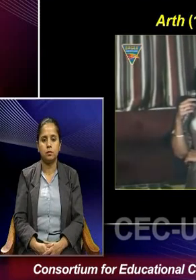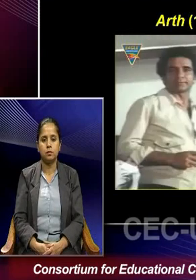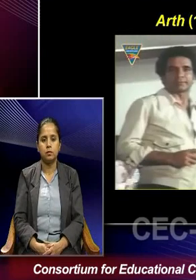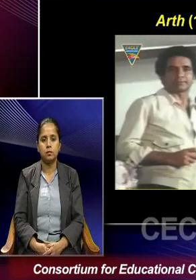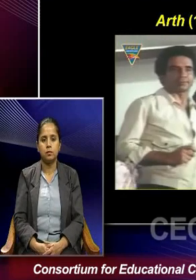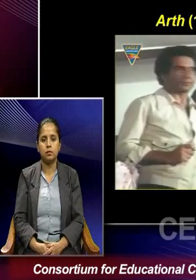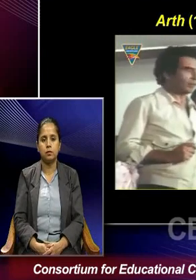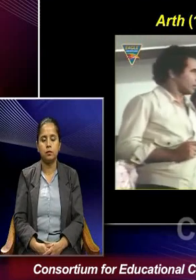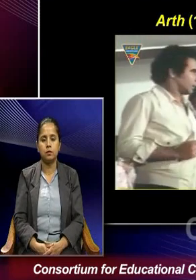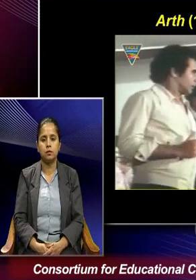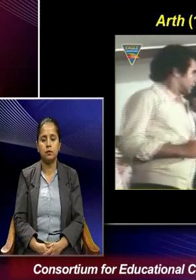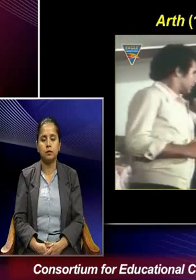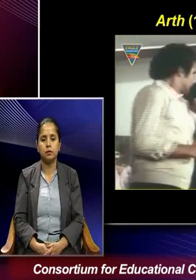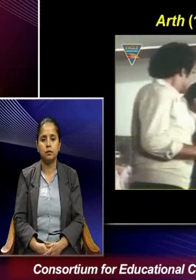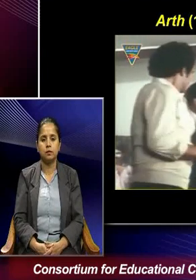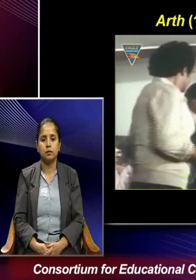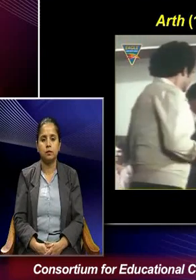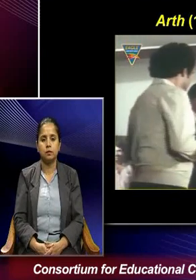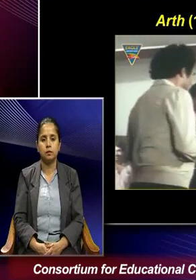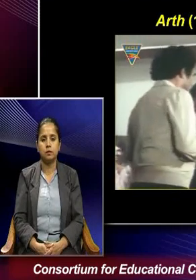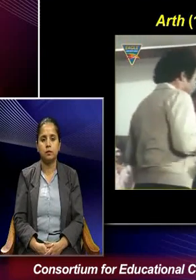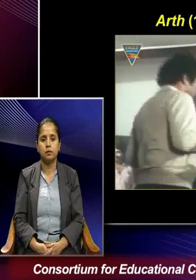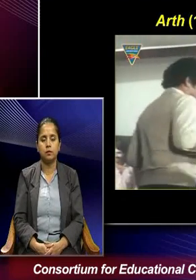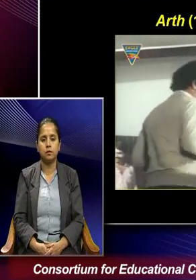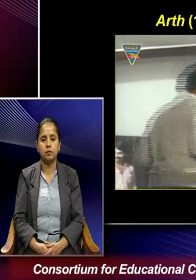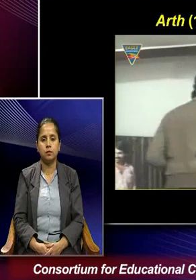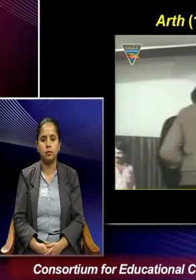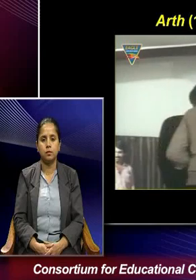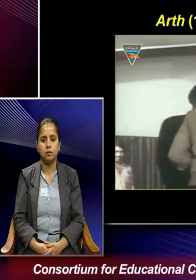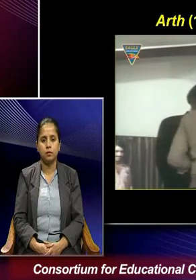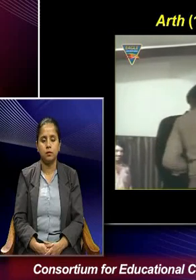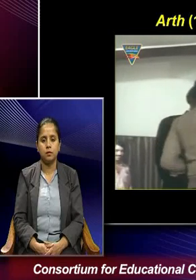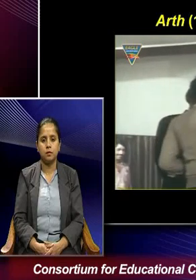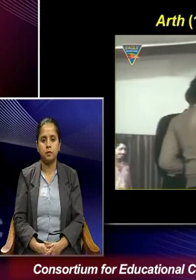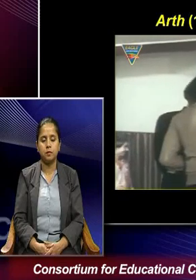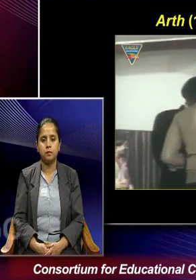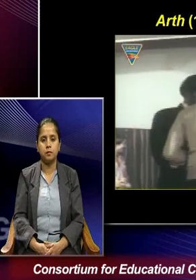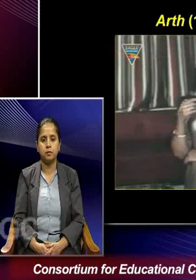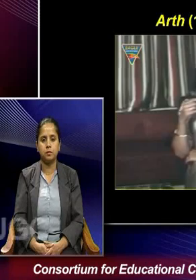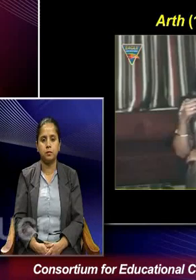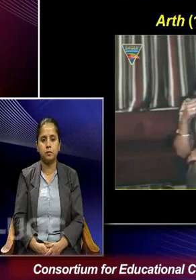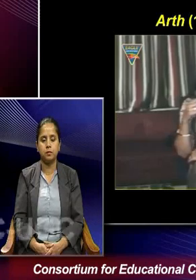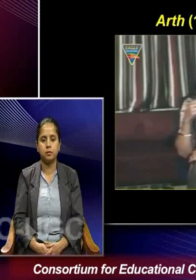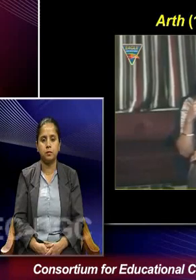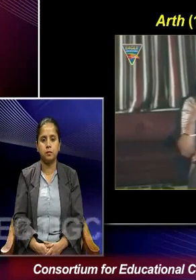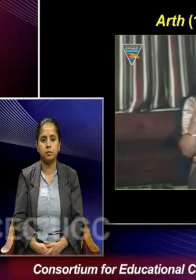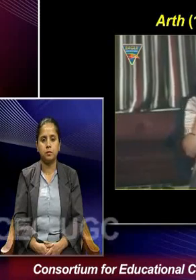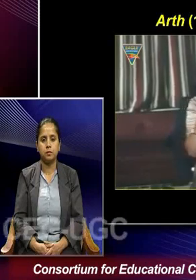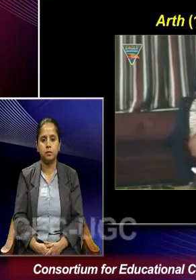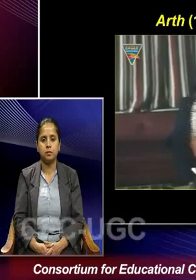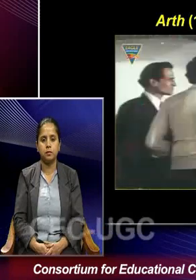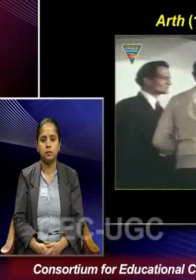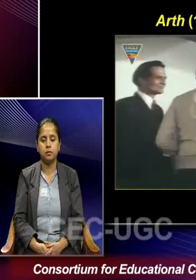you. Thank you. Thank you very much. Thank you. इंद्र, सुनो. इंद्र. Hello. अच्छा गाते